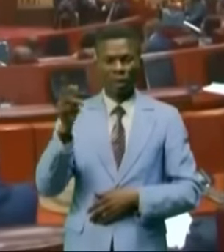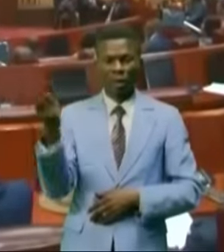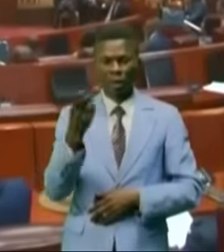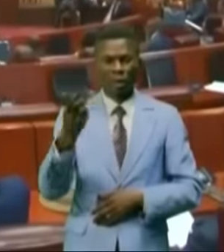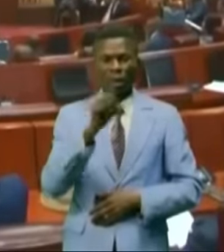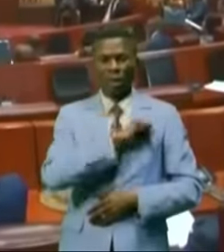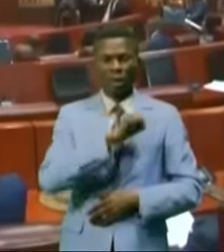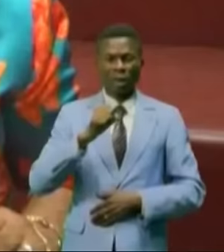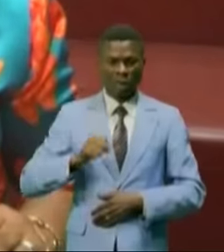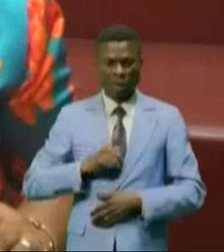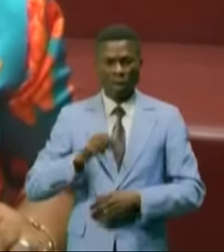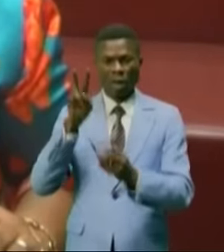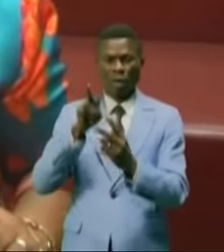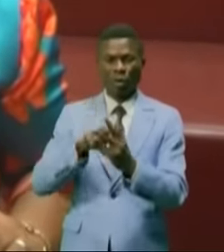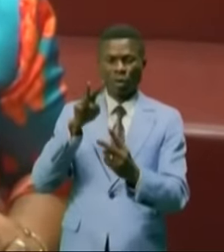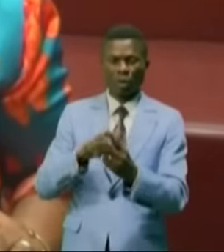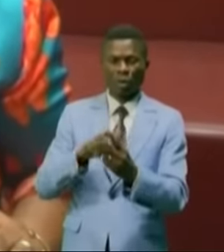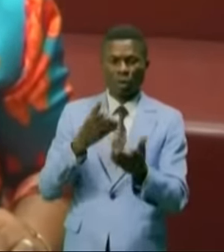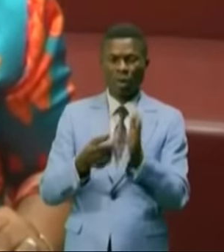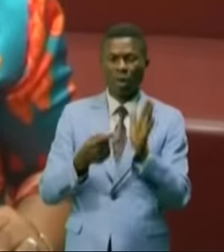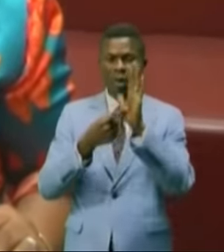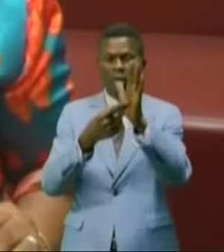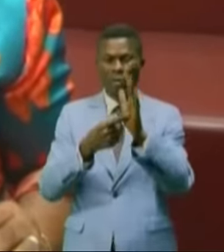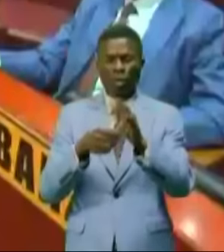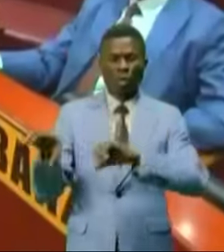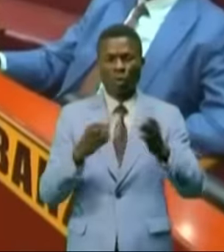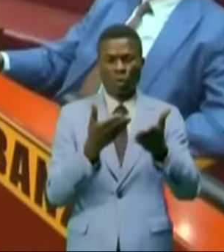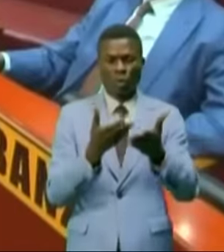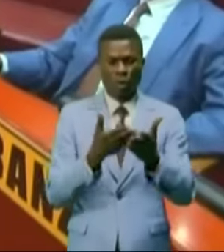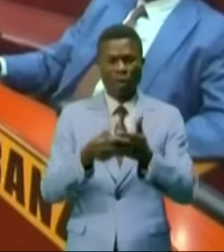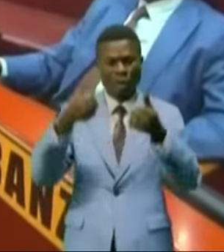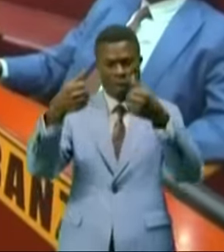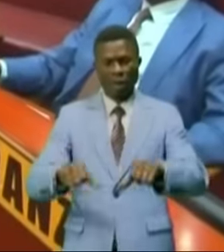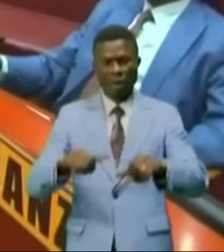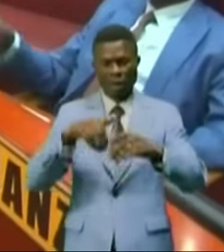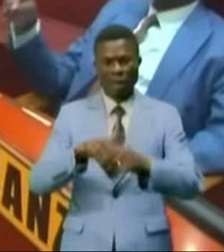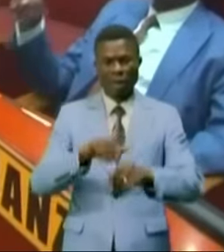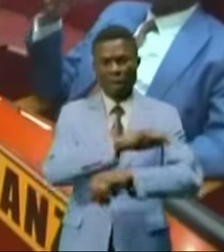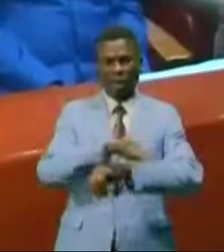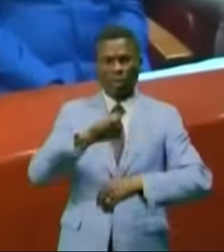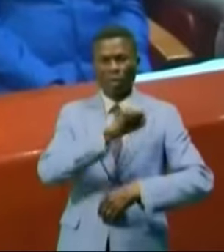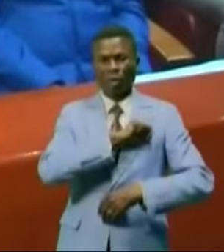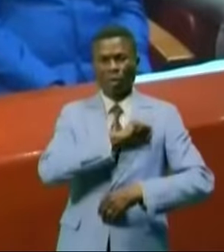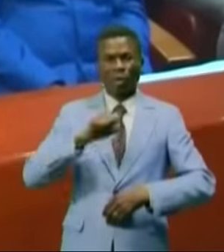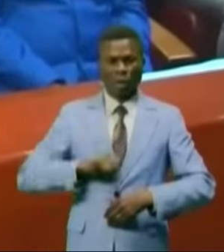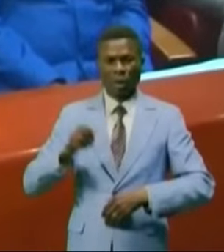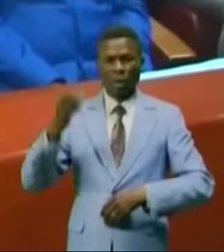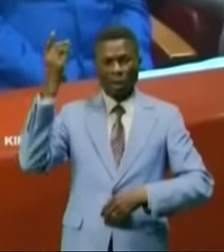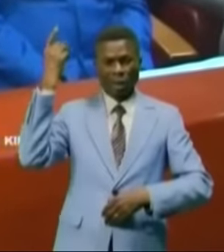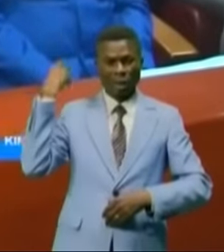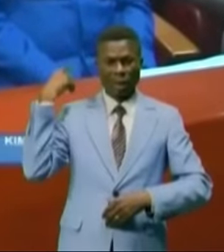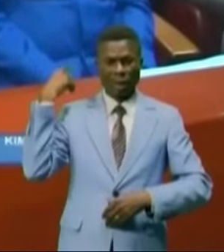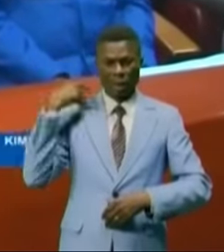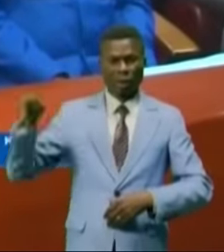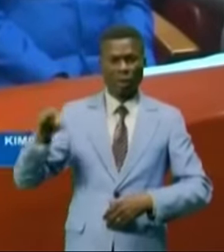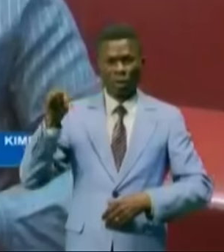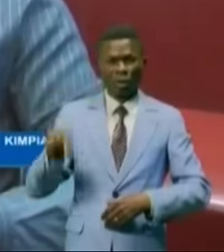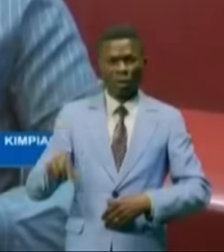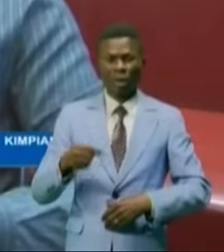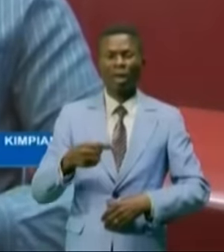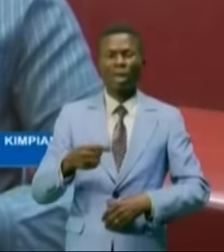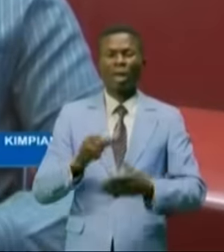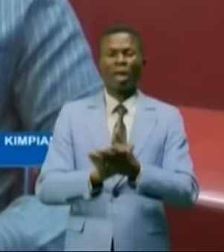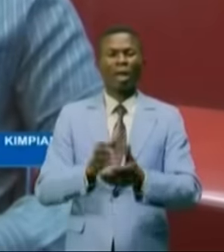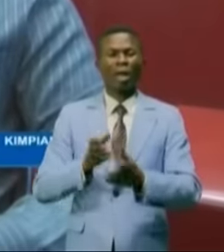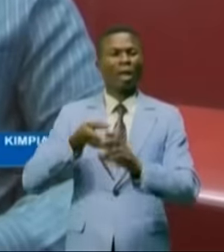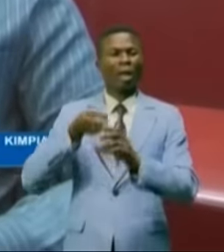écrit au bureau provisoire pour exprimer leur option de demeurer au Sénat. Pour sa part, l'honorable Jacques Kiaboula Katwe a renoncé à son